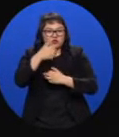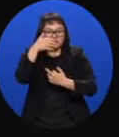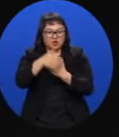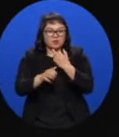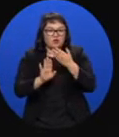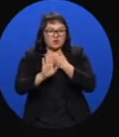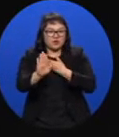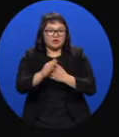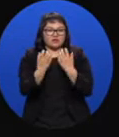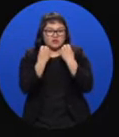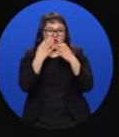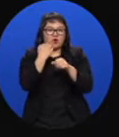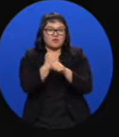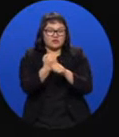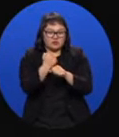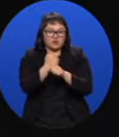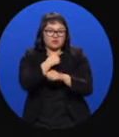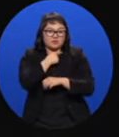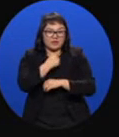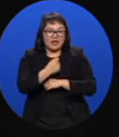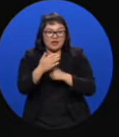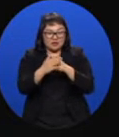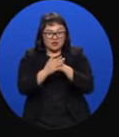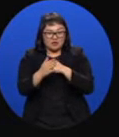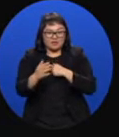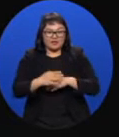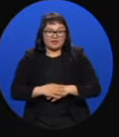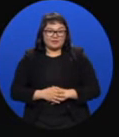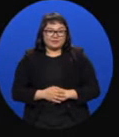미래를 새롭게 만들어가고 싶습니다. 그렇기 때문에